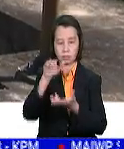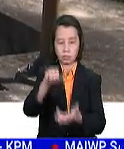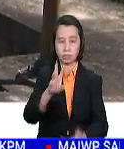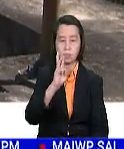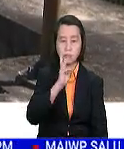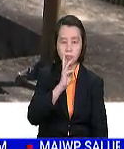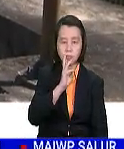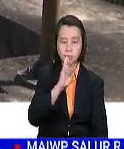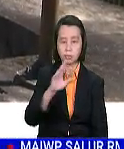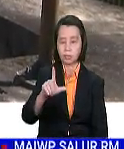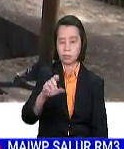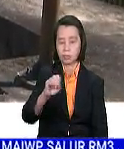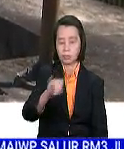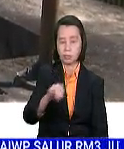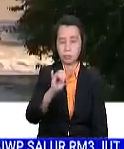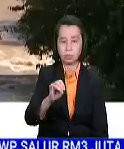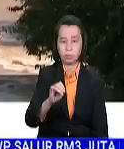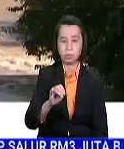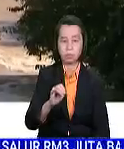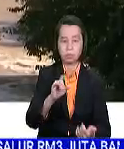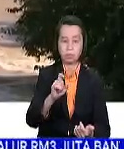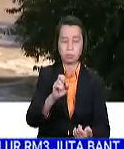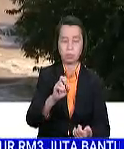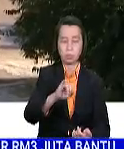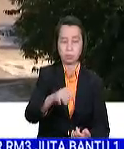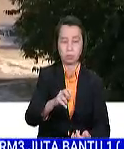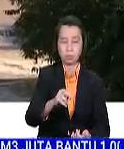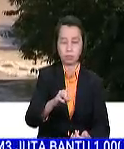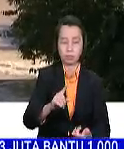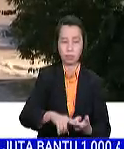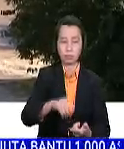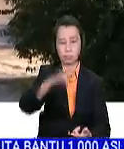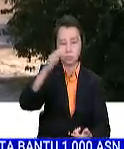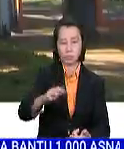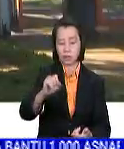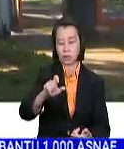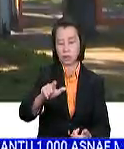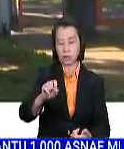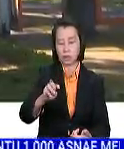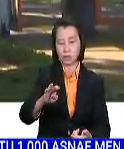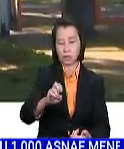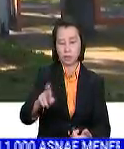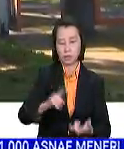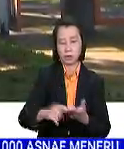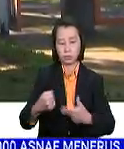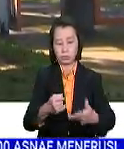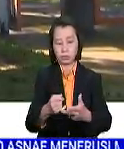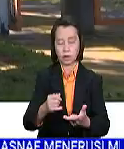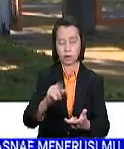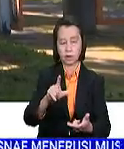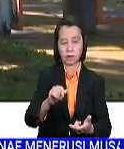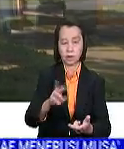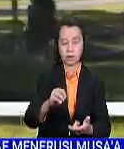air. Loji terbabit ialah LRA Jenin Baru, LRA Bukit Selambau, LRA Sungai Limau dan